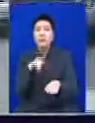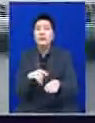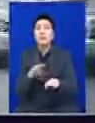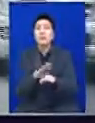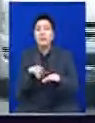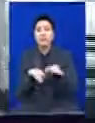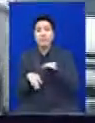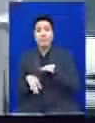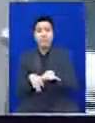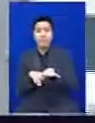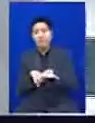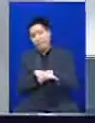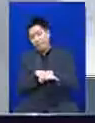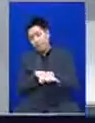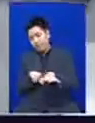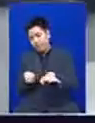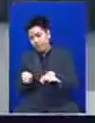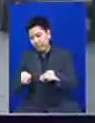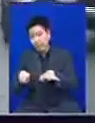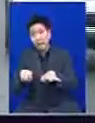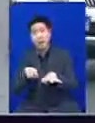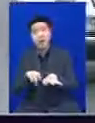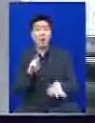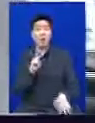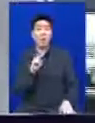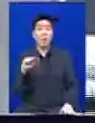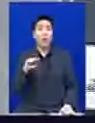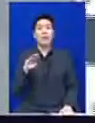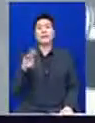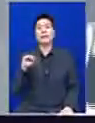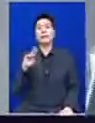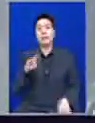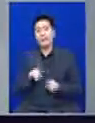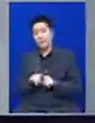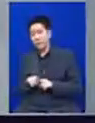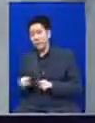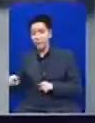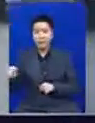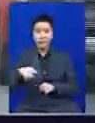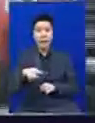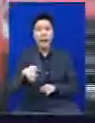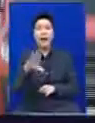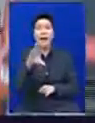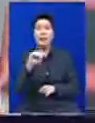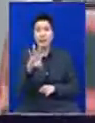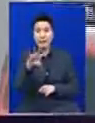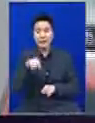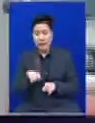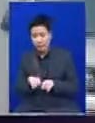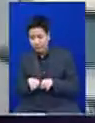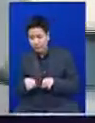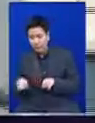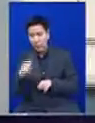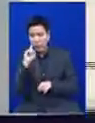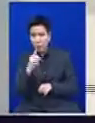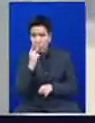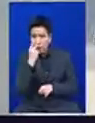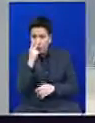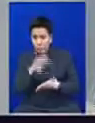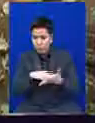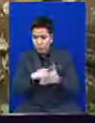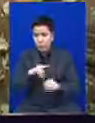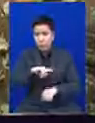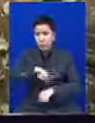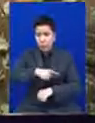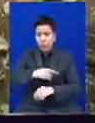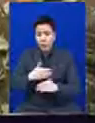เปิดช่องทางพิเศษขึ้นที่กิโลเมตรที่47ถึงกิโลเมตรที่54ซึ่งในส่วนนี้ค่ะก็ต้องประเมินสถานการณ์ต่อชั่วโม